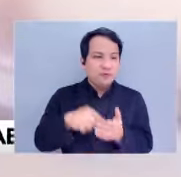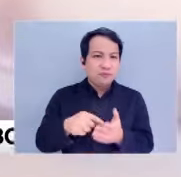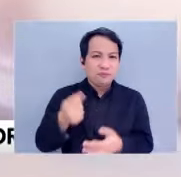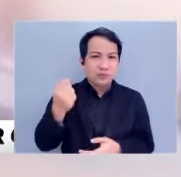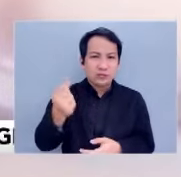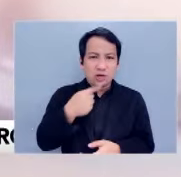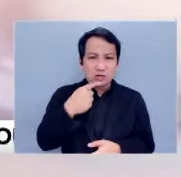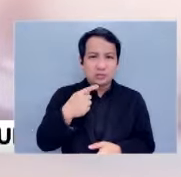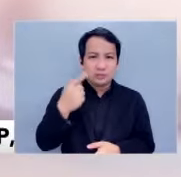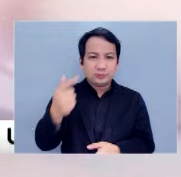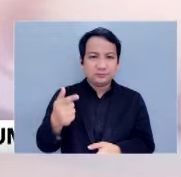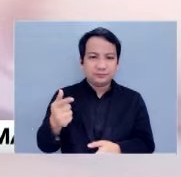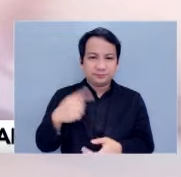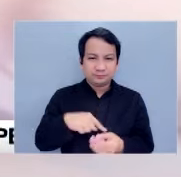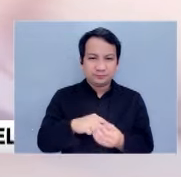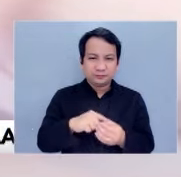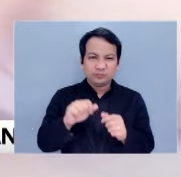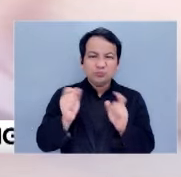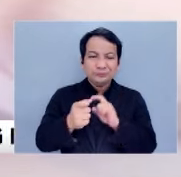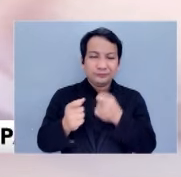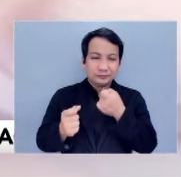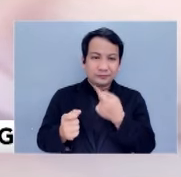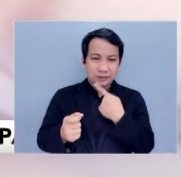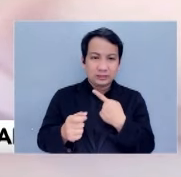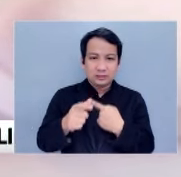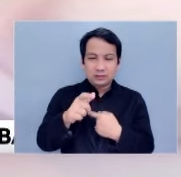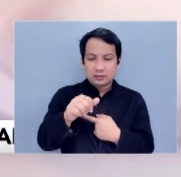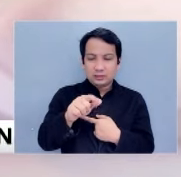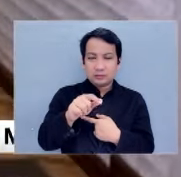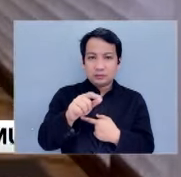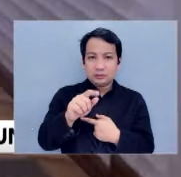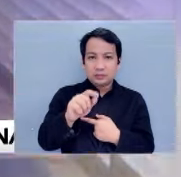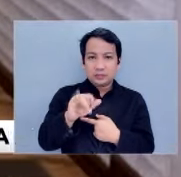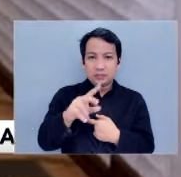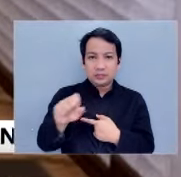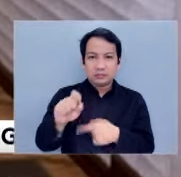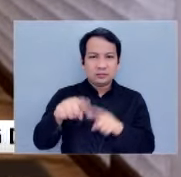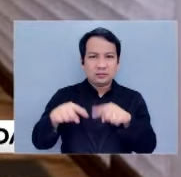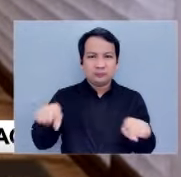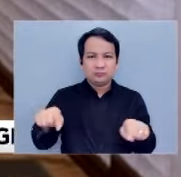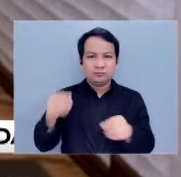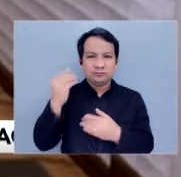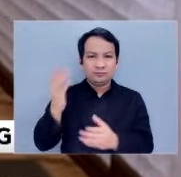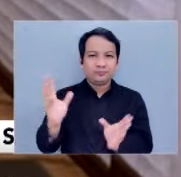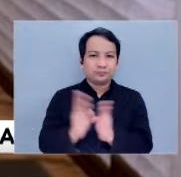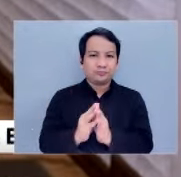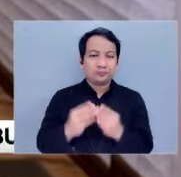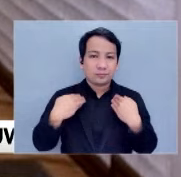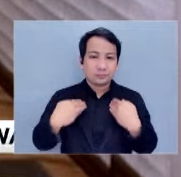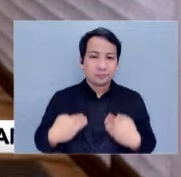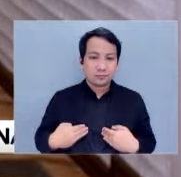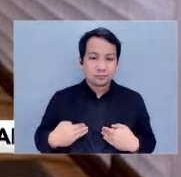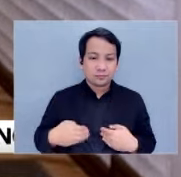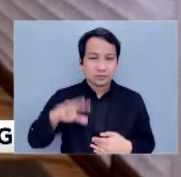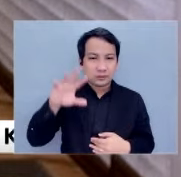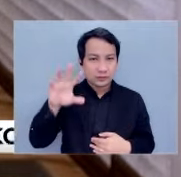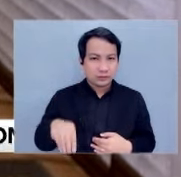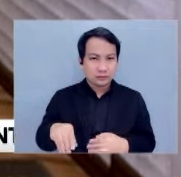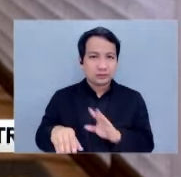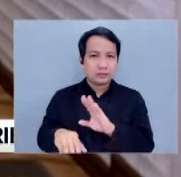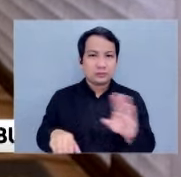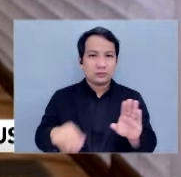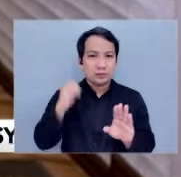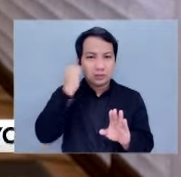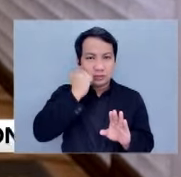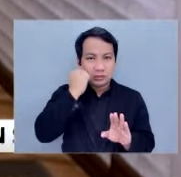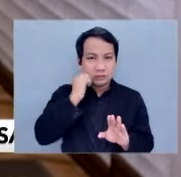na maaaring ireseta gaya na lamang ng antihistamine na cetirizine at iba pa. Pero tandaan, ang ating katawan ay unique kaya hindi laging makasisiguro